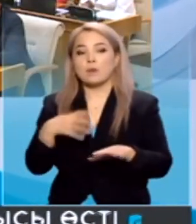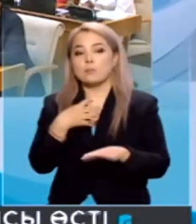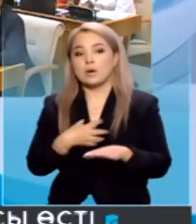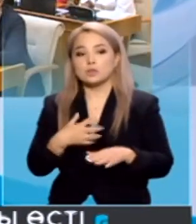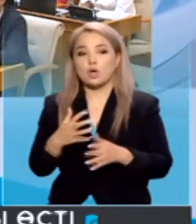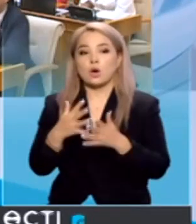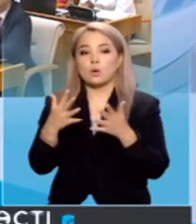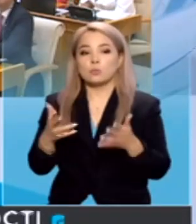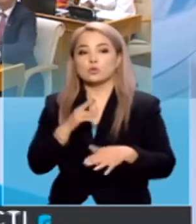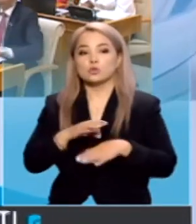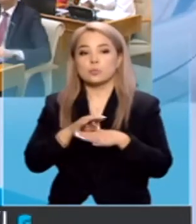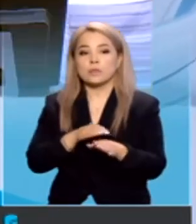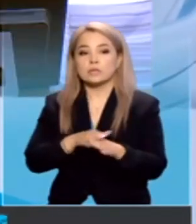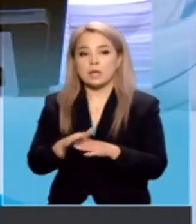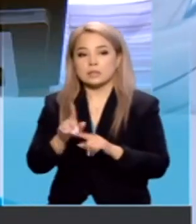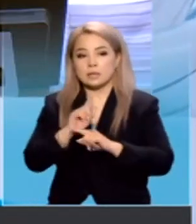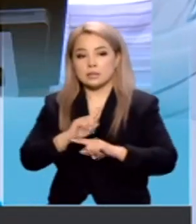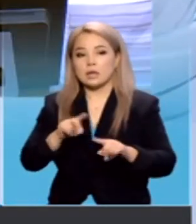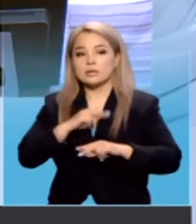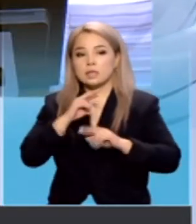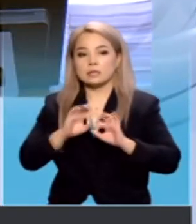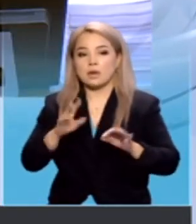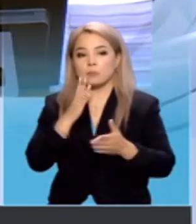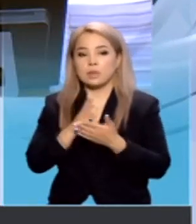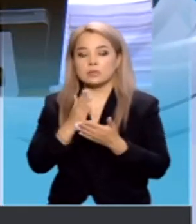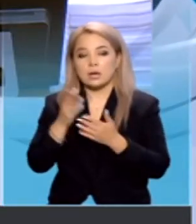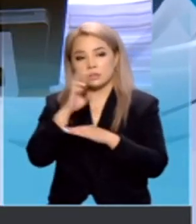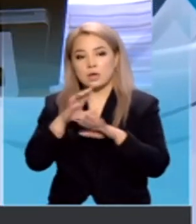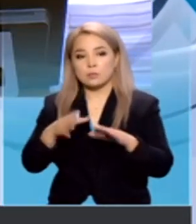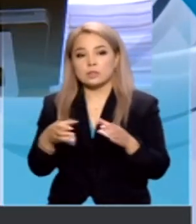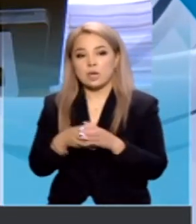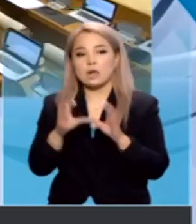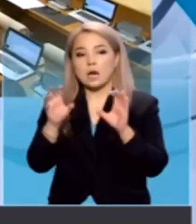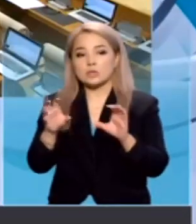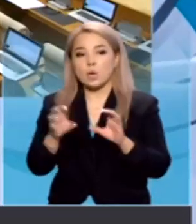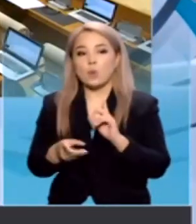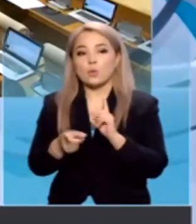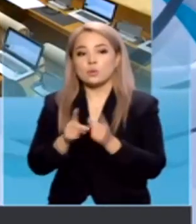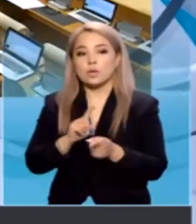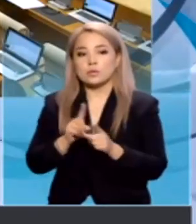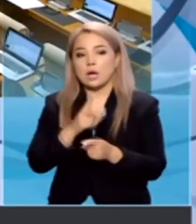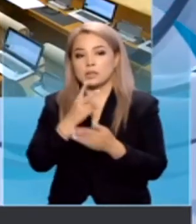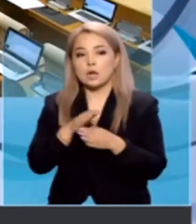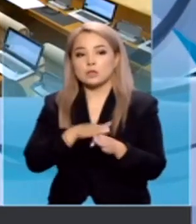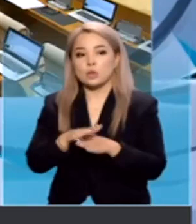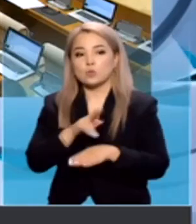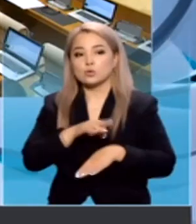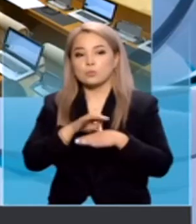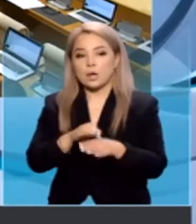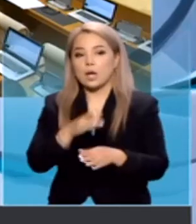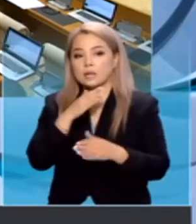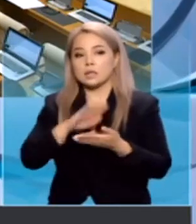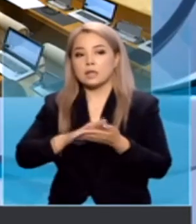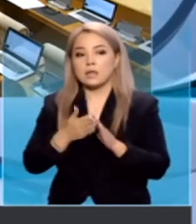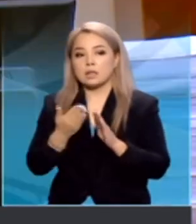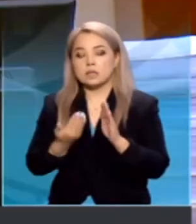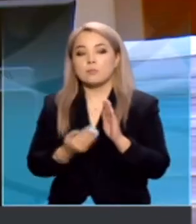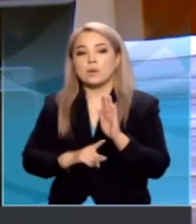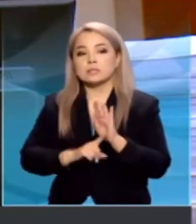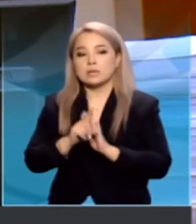ауқымды жұмыс күтіп тұрғанын ерекше атап өтті. Себебі елімізде конституциялық өзгерістерді жүзеге асыру кезеңі